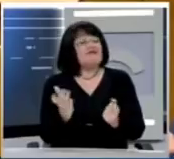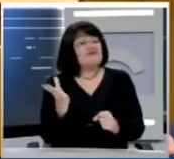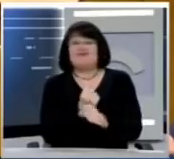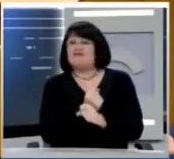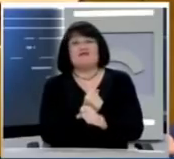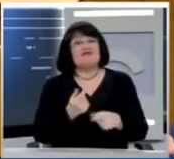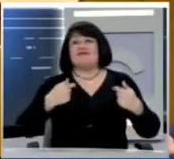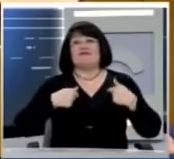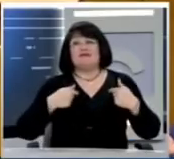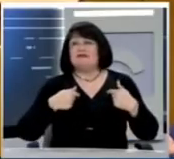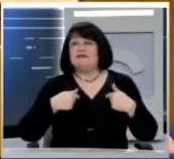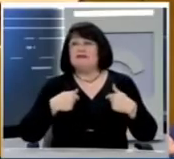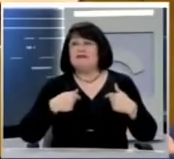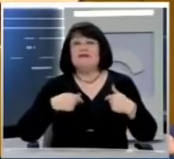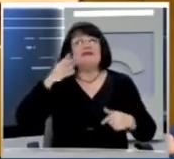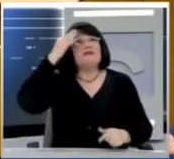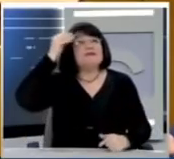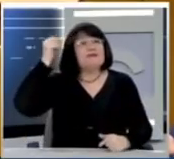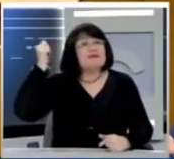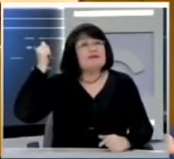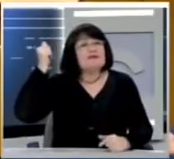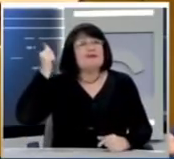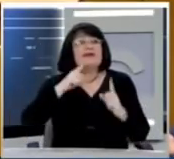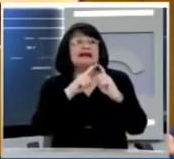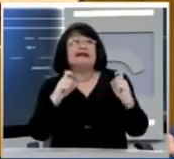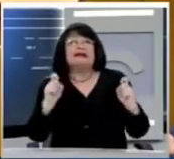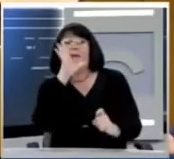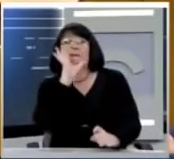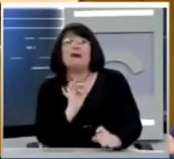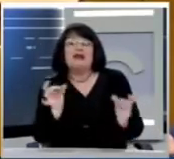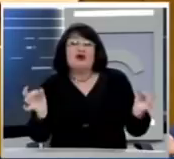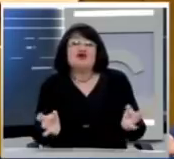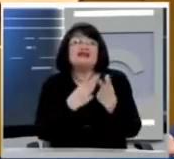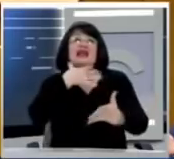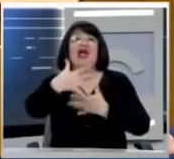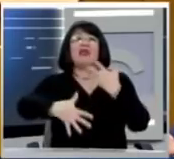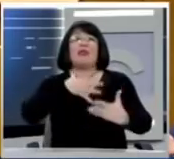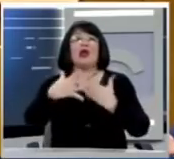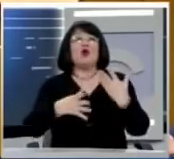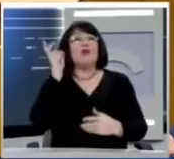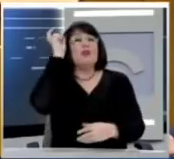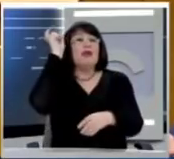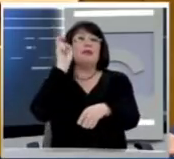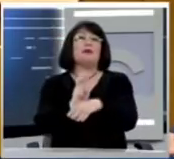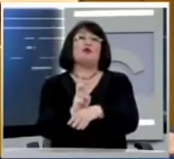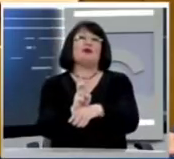μας κάνετε να ξεχάσουμε ποιο είναι το πραγματικό σκάνδαλο. Και δεν ξέρω αν το έχετε